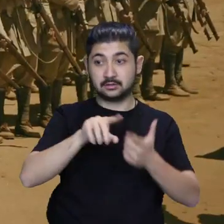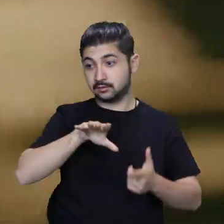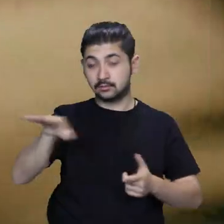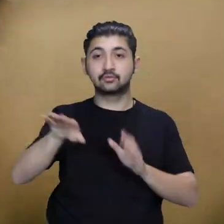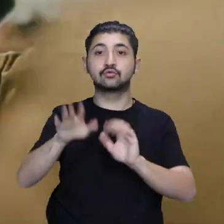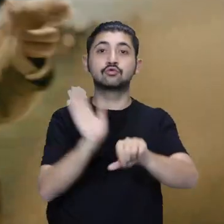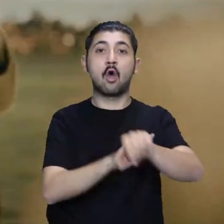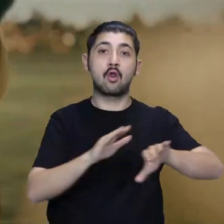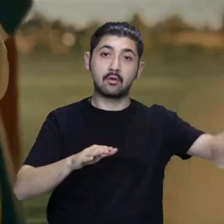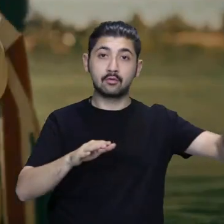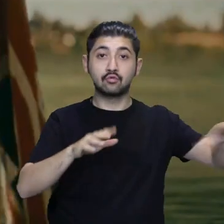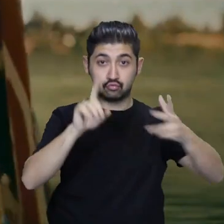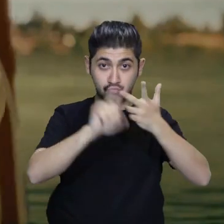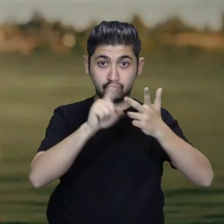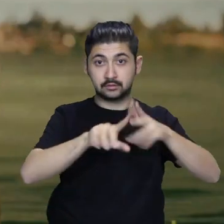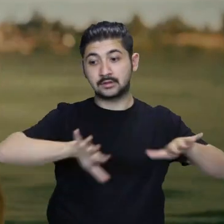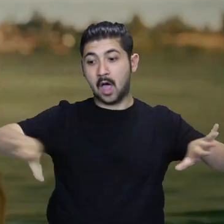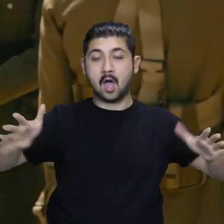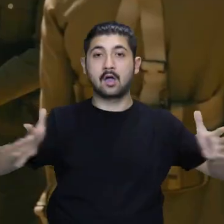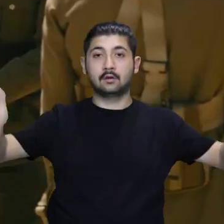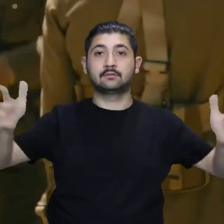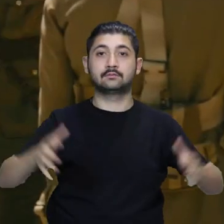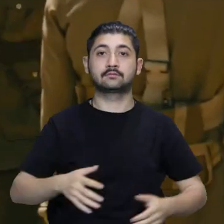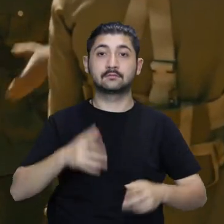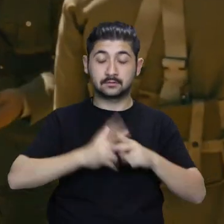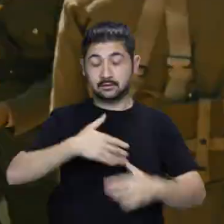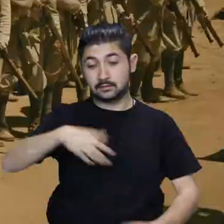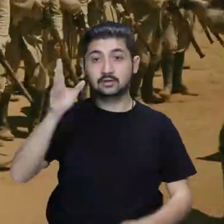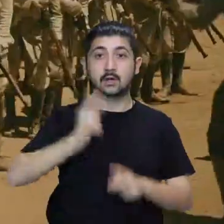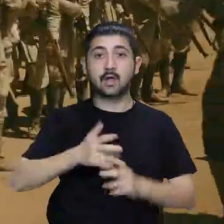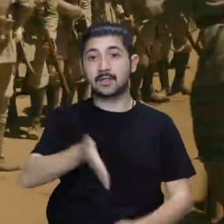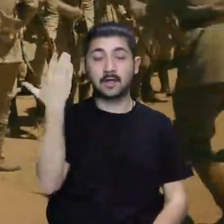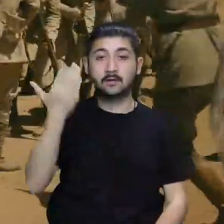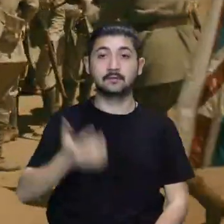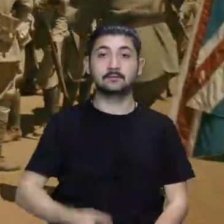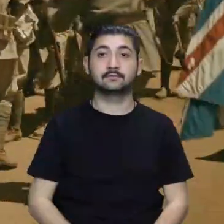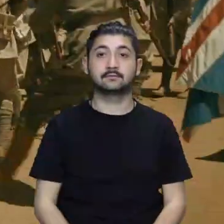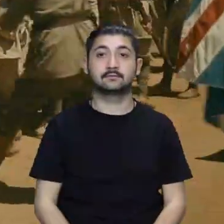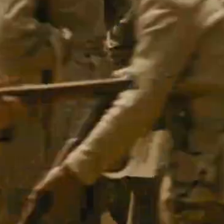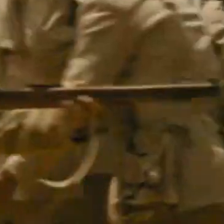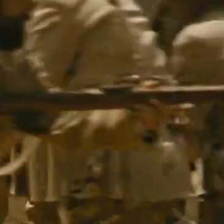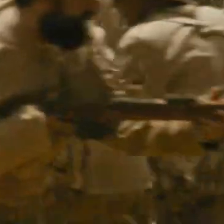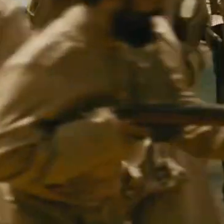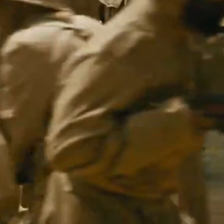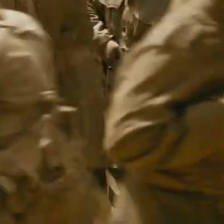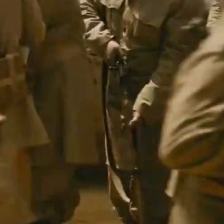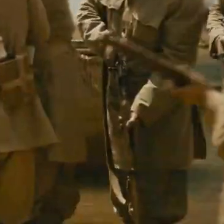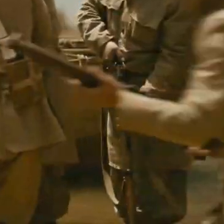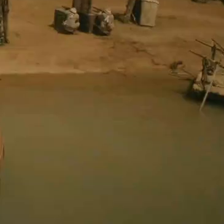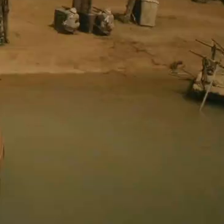soldan. Üçüncü manga sağdan. Dağılın marş! kendi de askerlerle birlikte